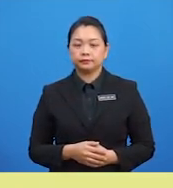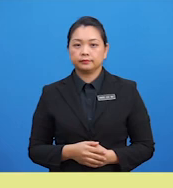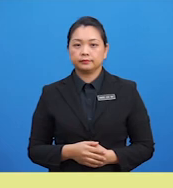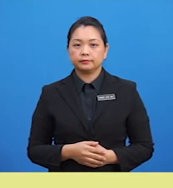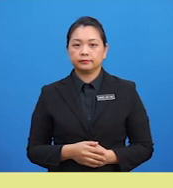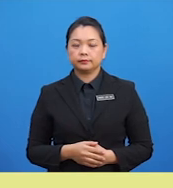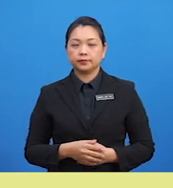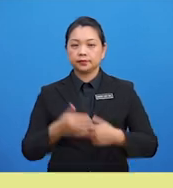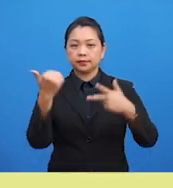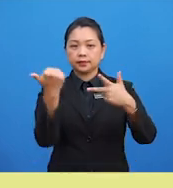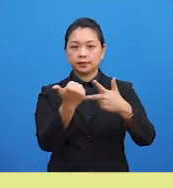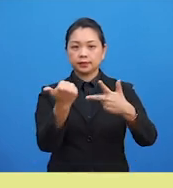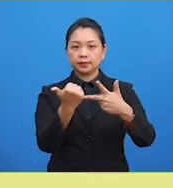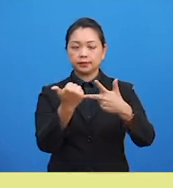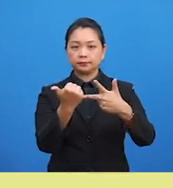Ketiga,